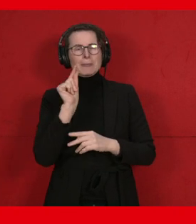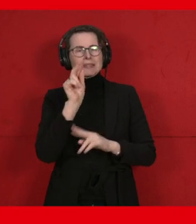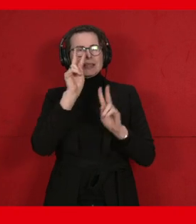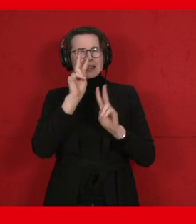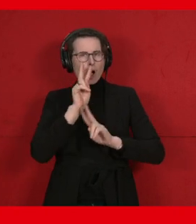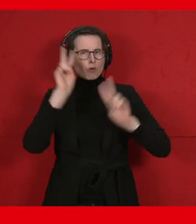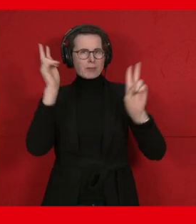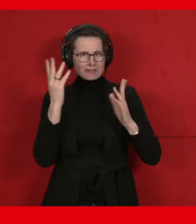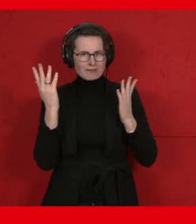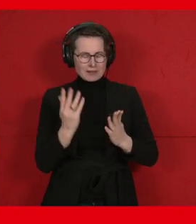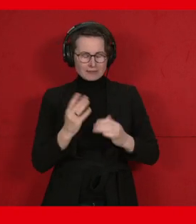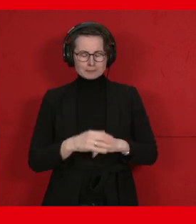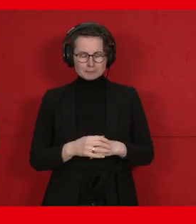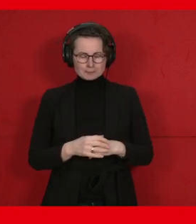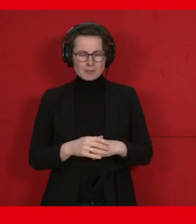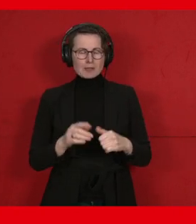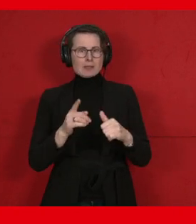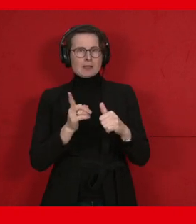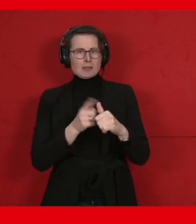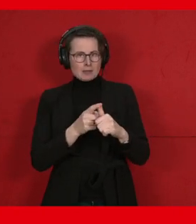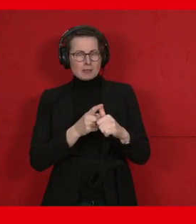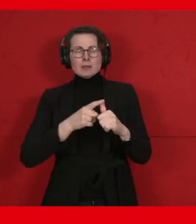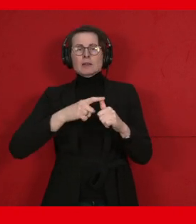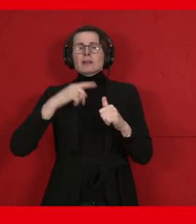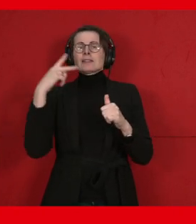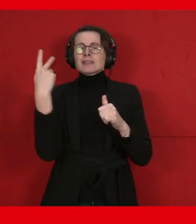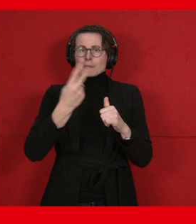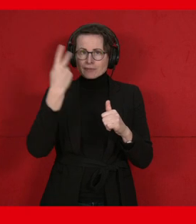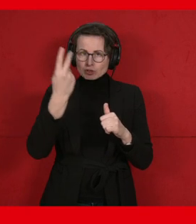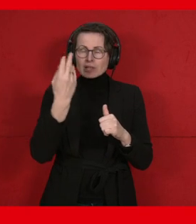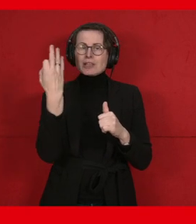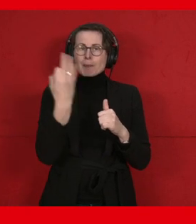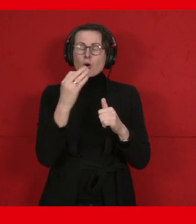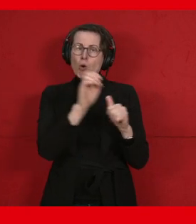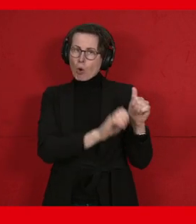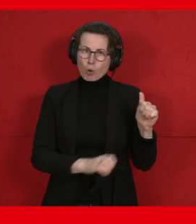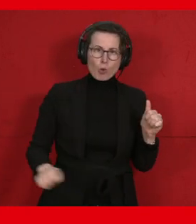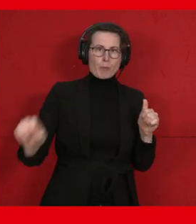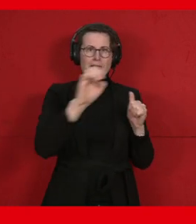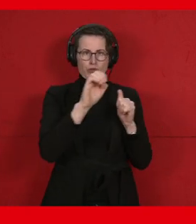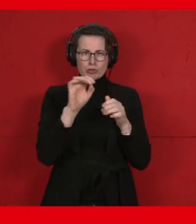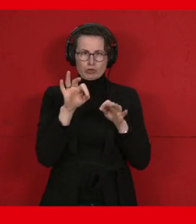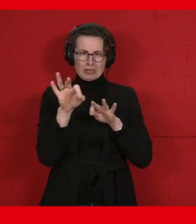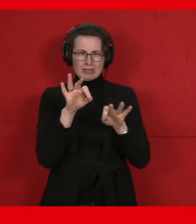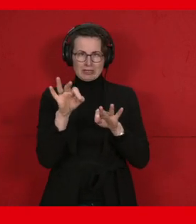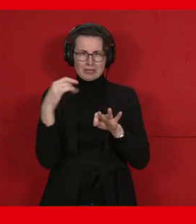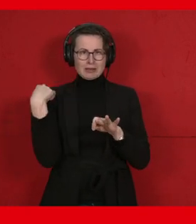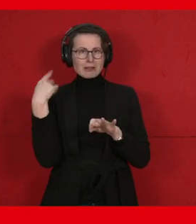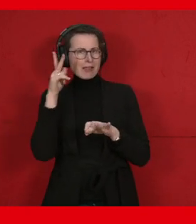müssen, sind zwei Sachen. Wir brauchen natürlich eine europäische Strategie, das finde ich vollkommen richtig, was